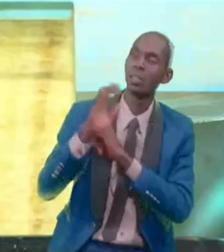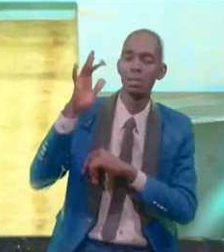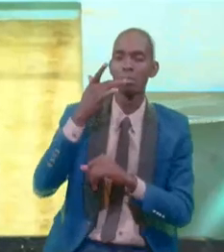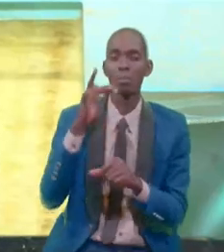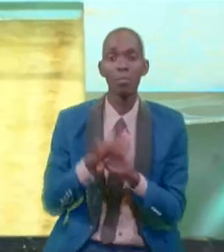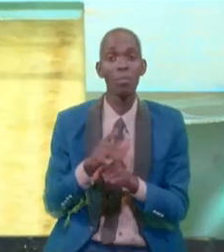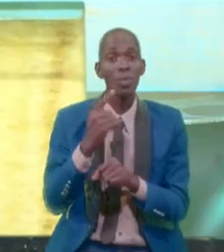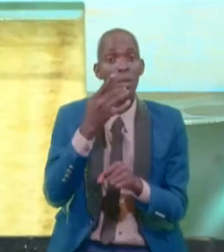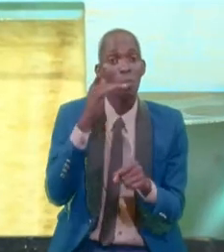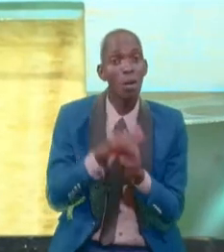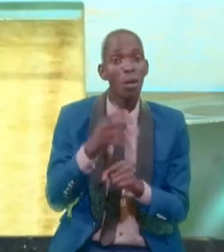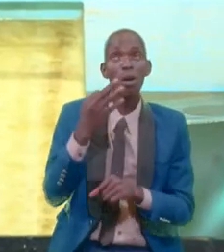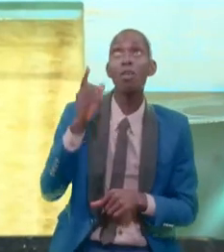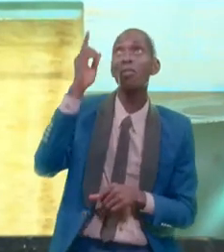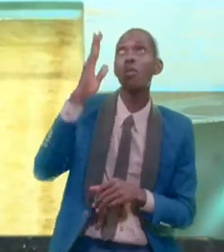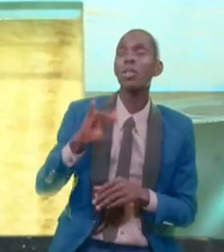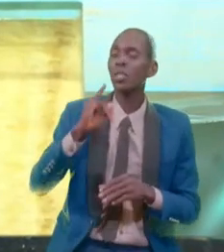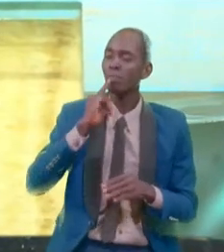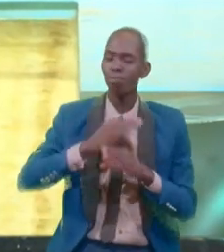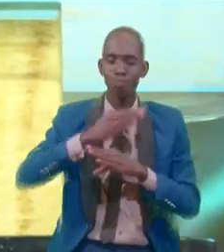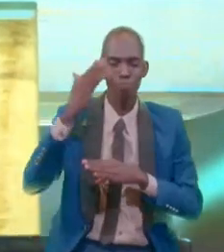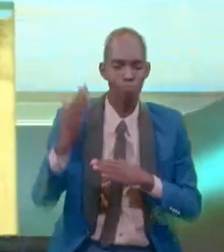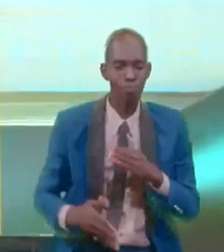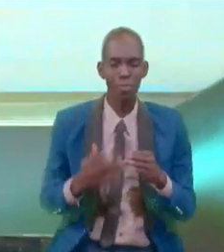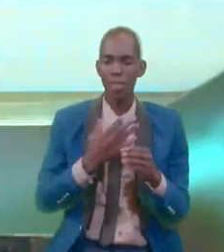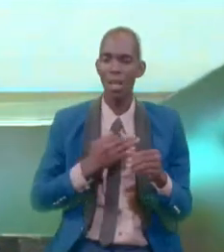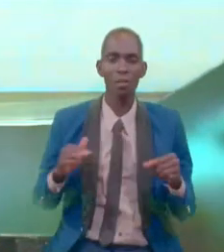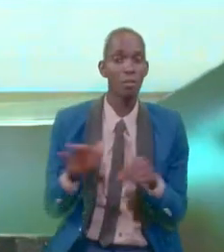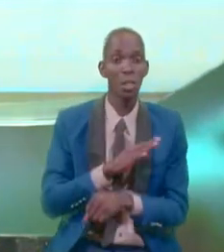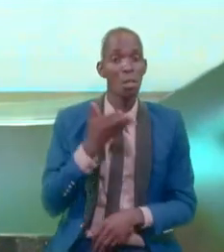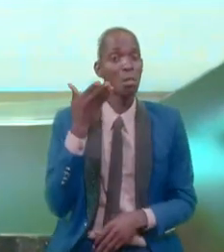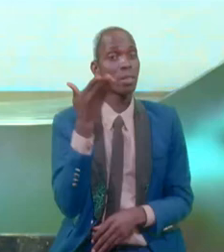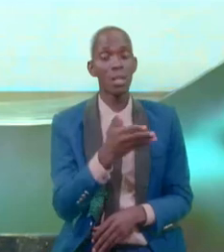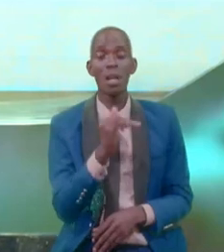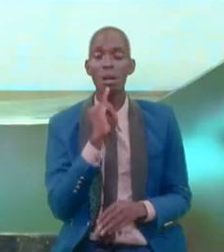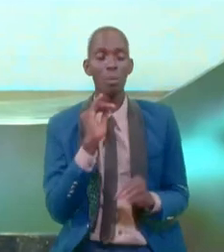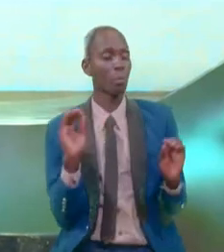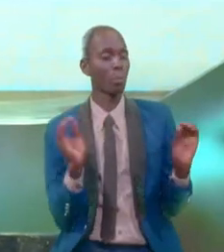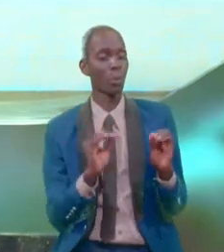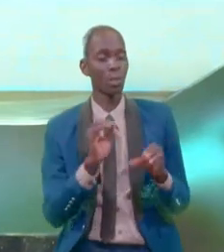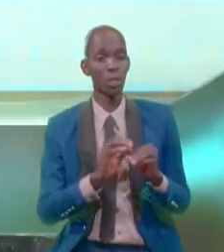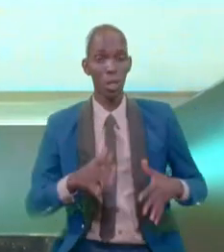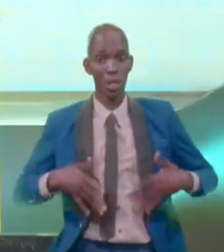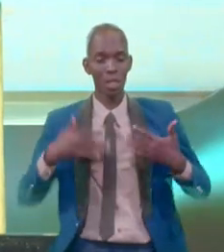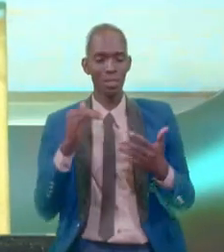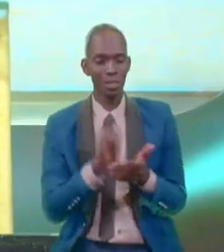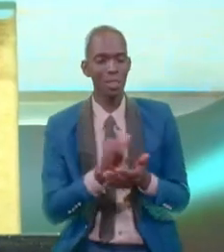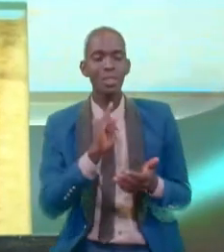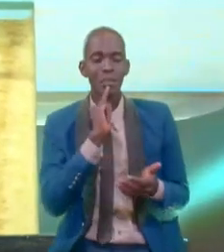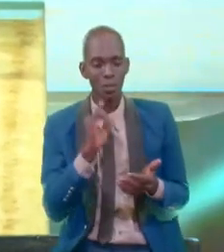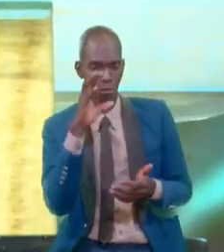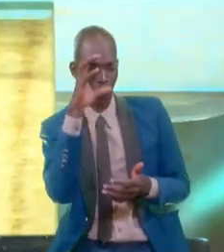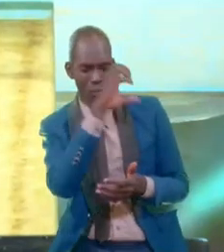La promesse de Dieu est détaillée et complète. Il n'y a rien dans votre vie